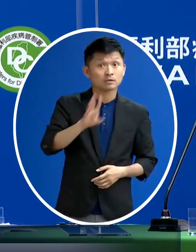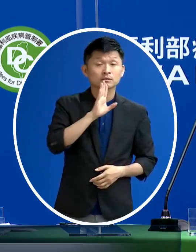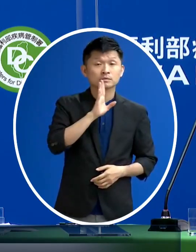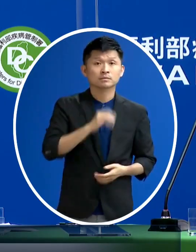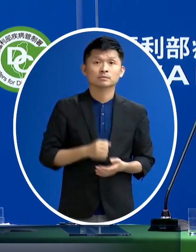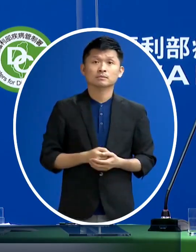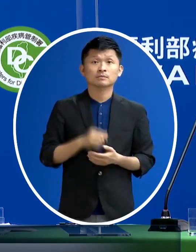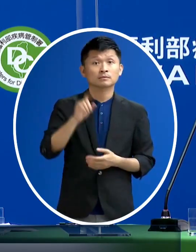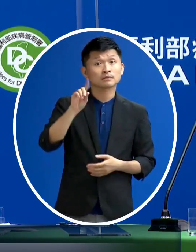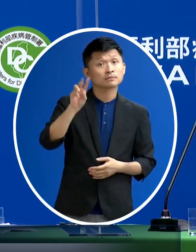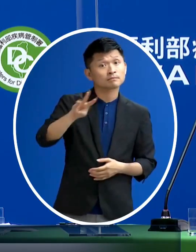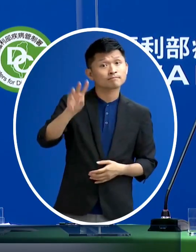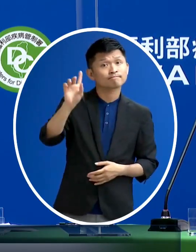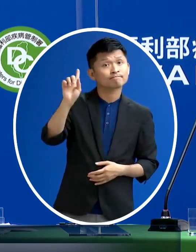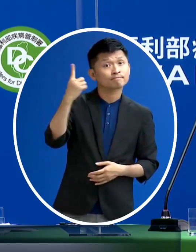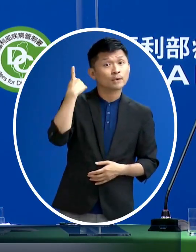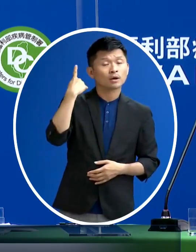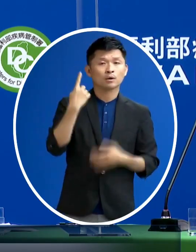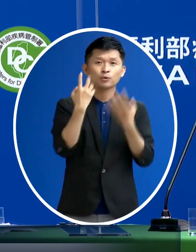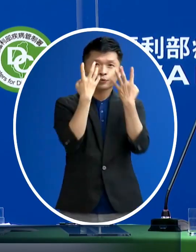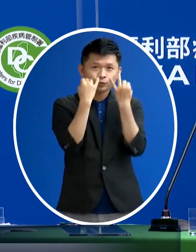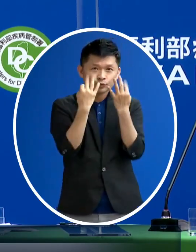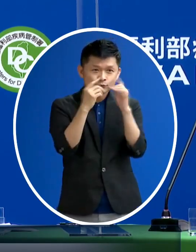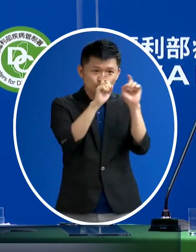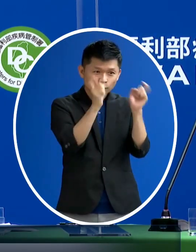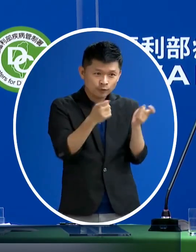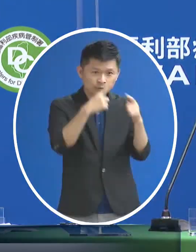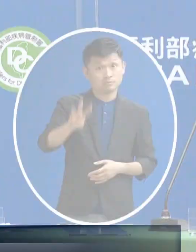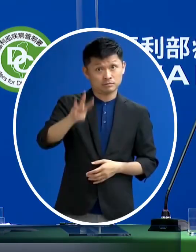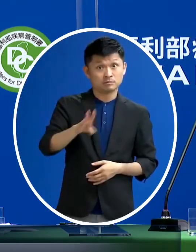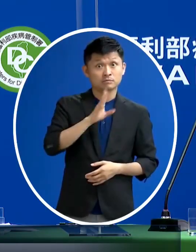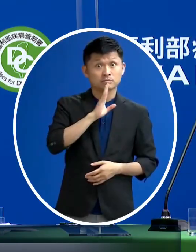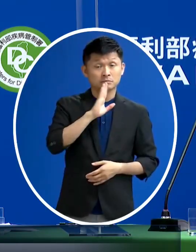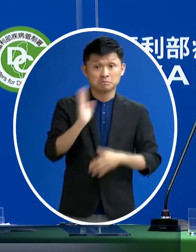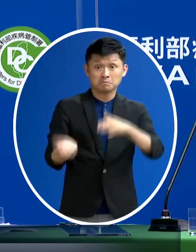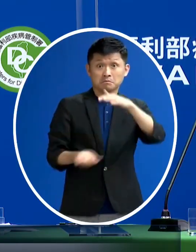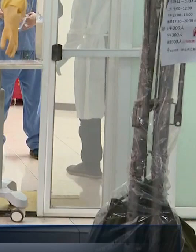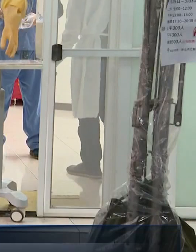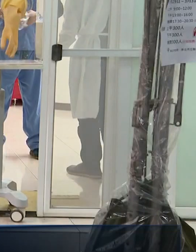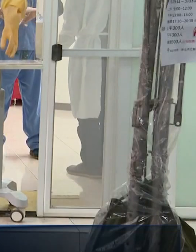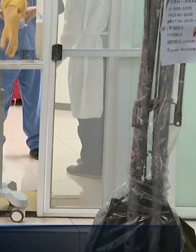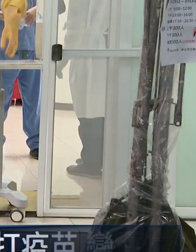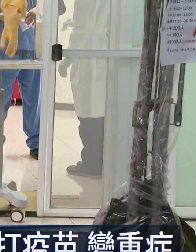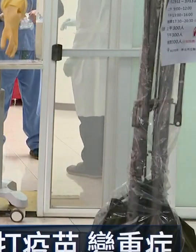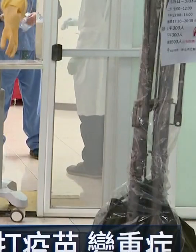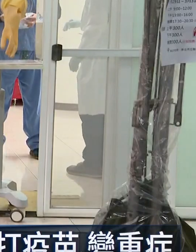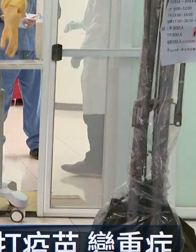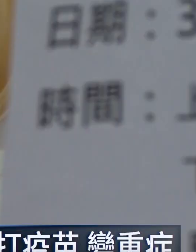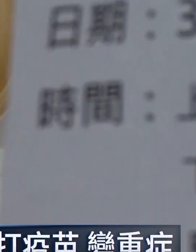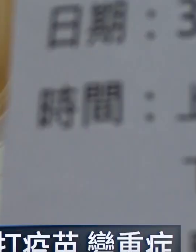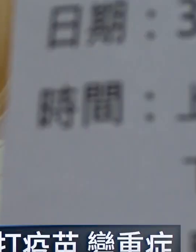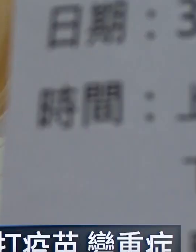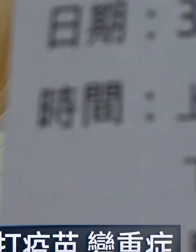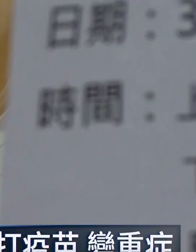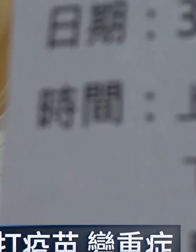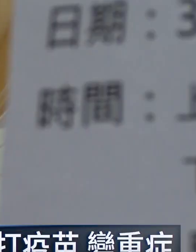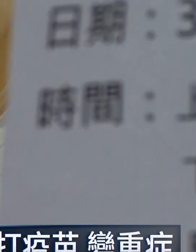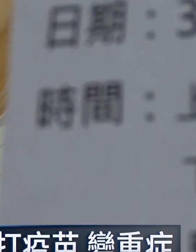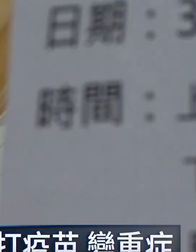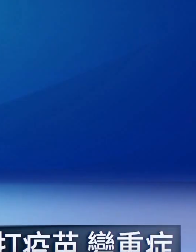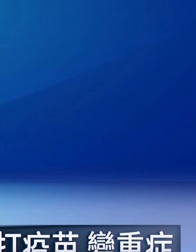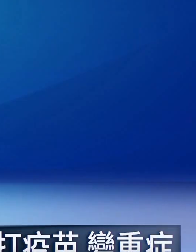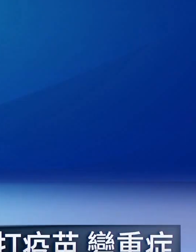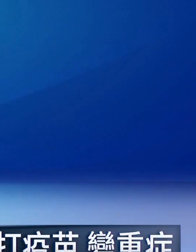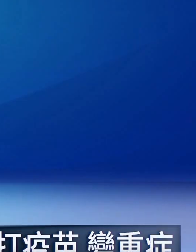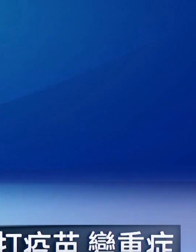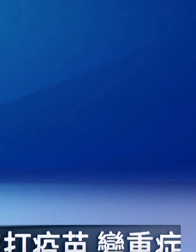都是根据一些数学模型，去做一个推估，最高到19000。 幸好目前99.69%确诊者是轻